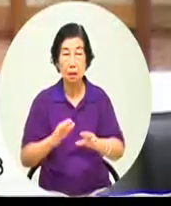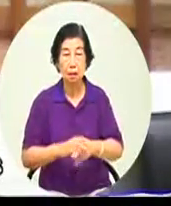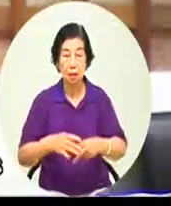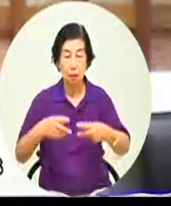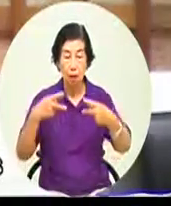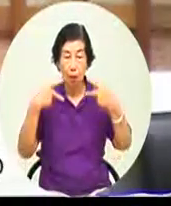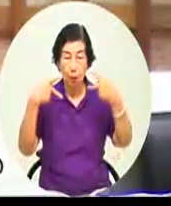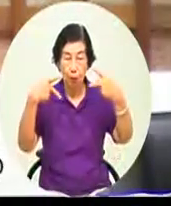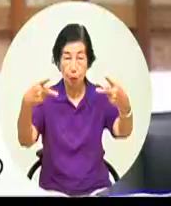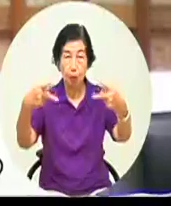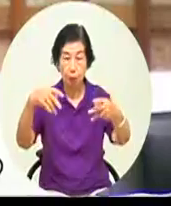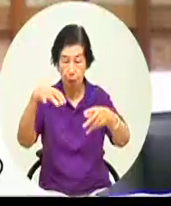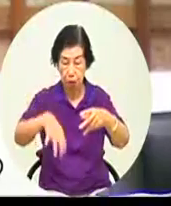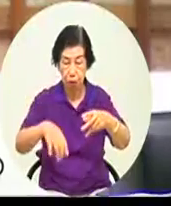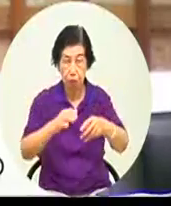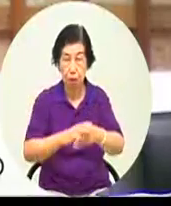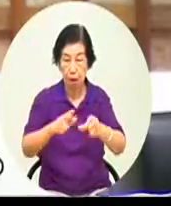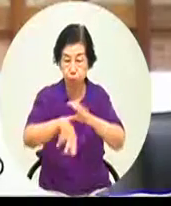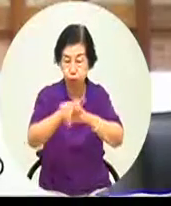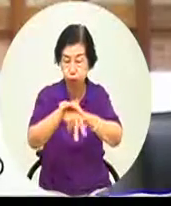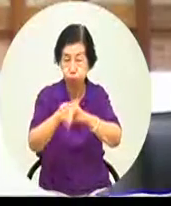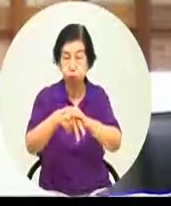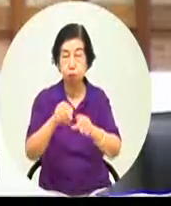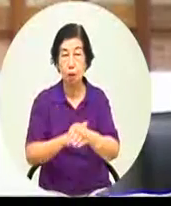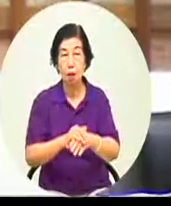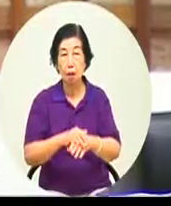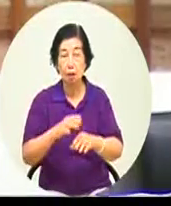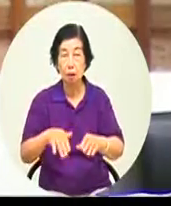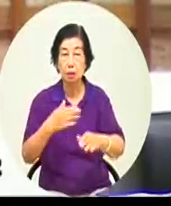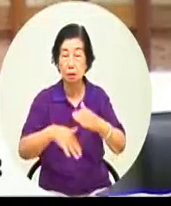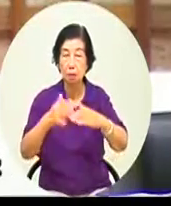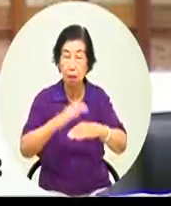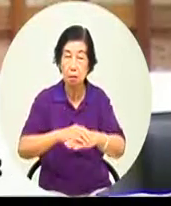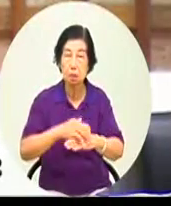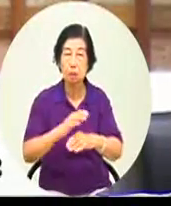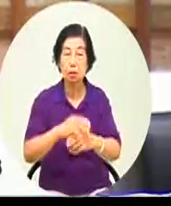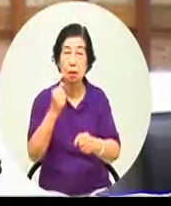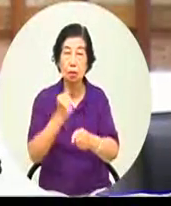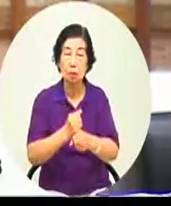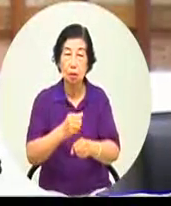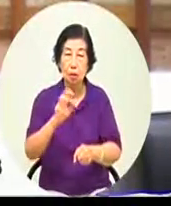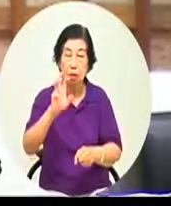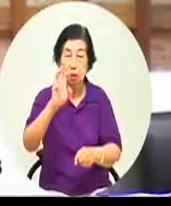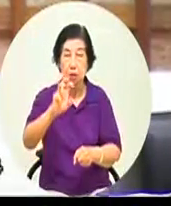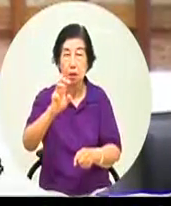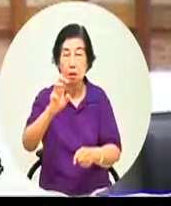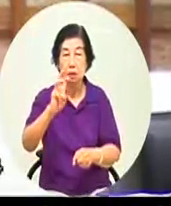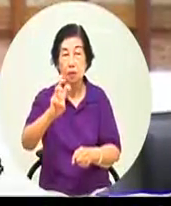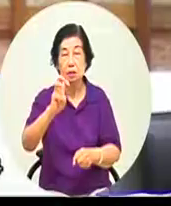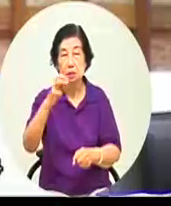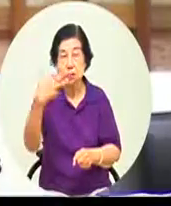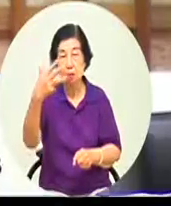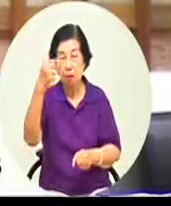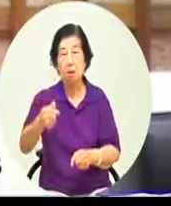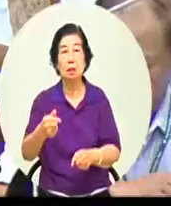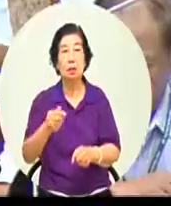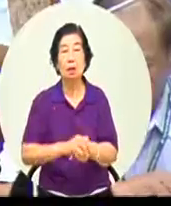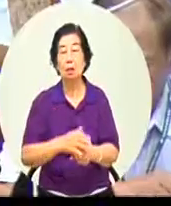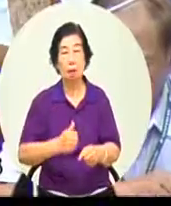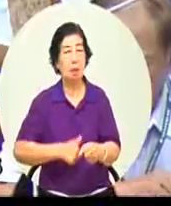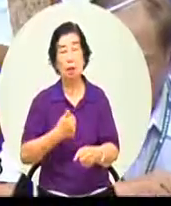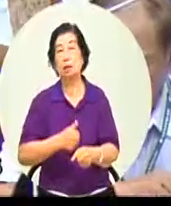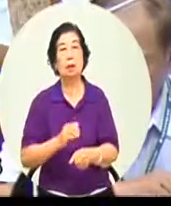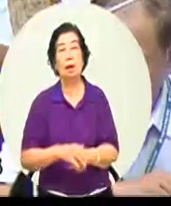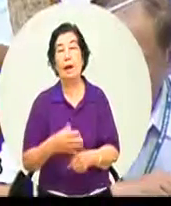空洞空，你还没有成为38亿的事实哦，我现在只叫你还没有成为 这个事实。这里面就是说我们的资产其